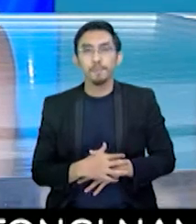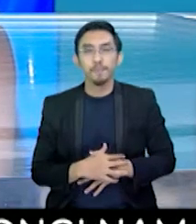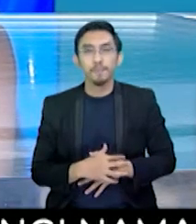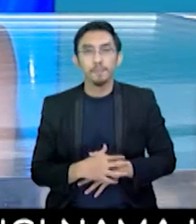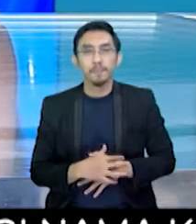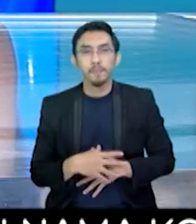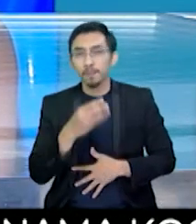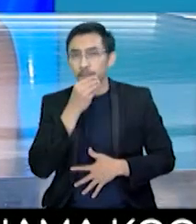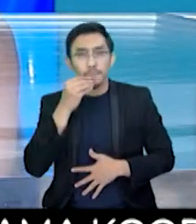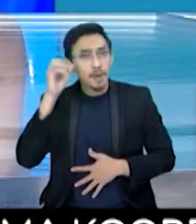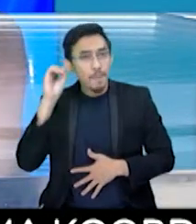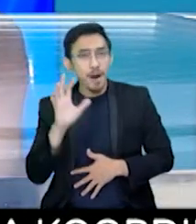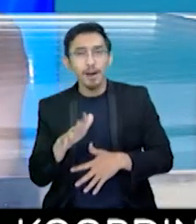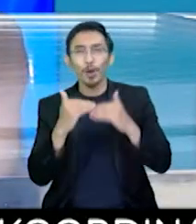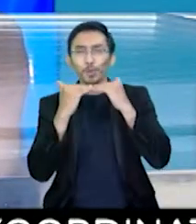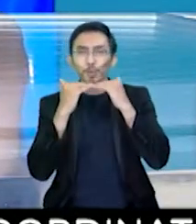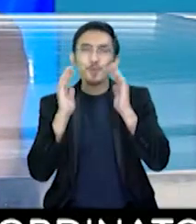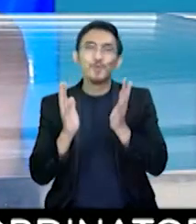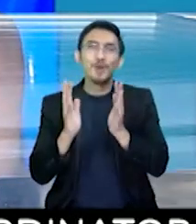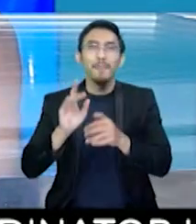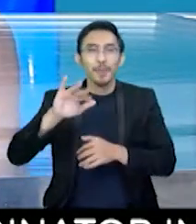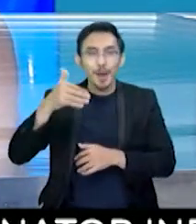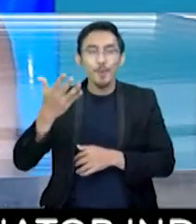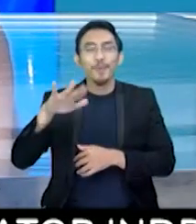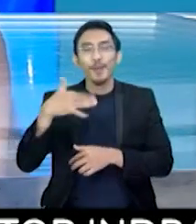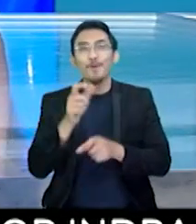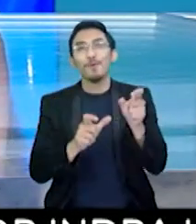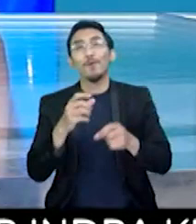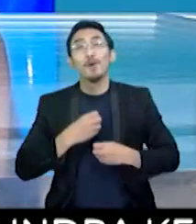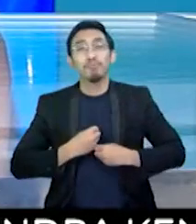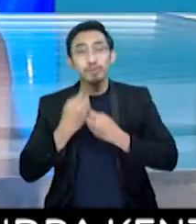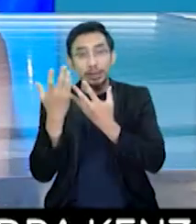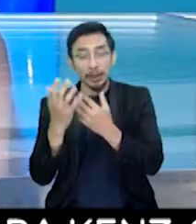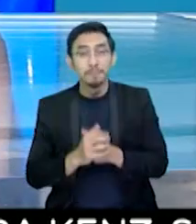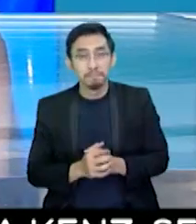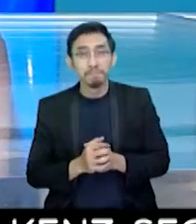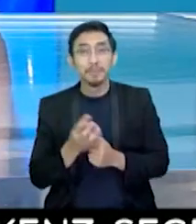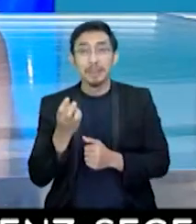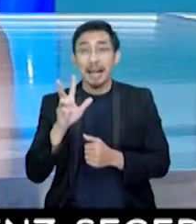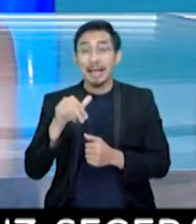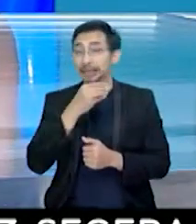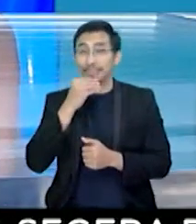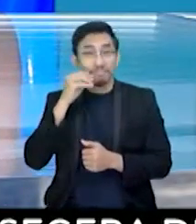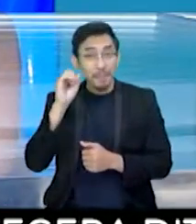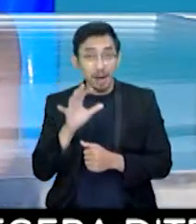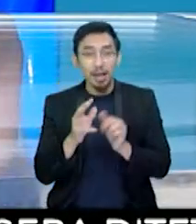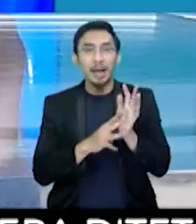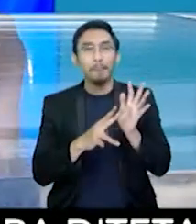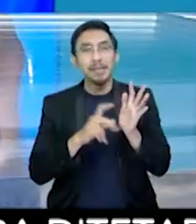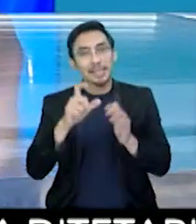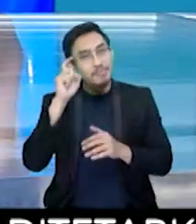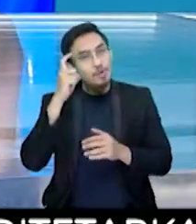Pemirsa, Ramadan menjadi bulan suci yang paling ditunggu setiap tahunnya oleh umat muslim. Jelang masuknya bulan suci Ramadan, MNC Peduli